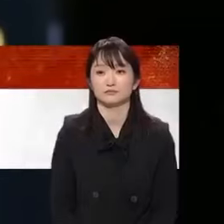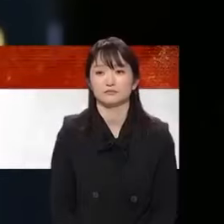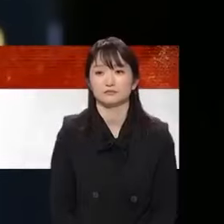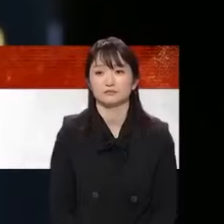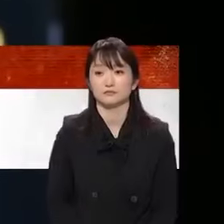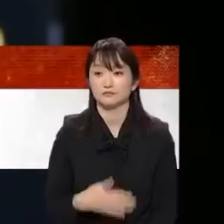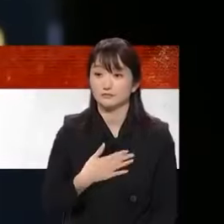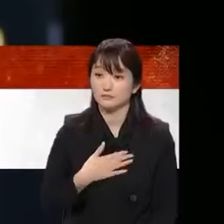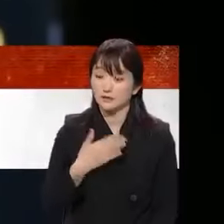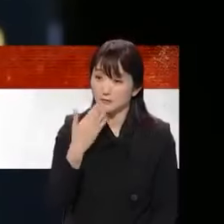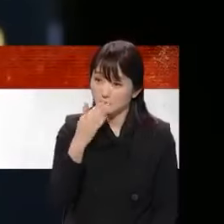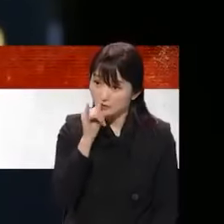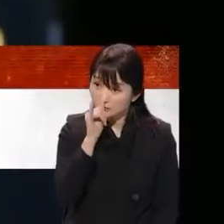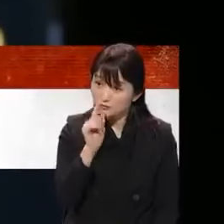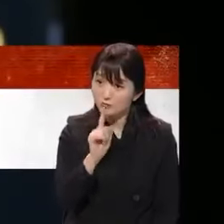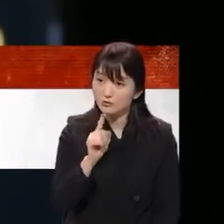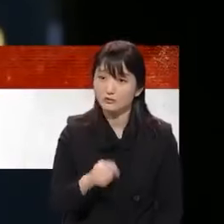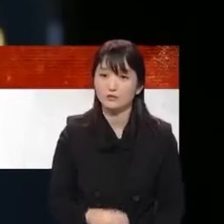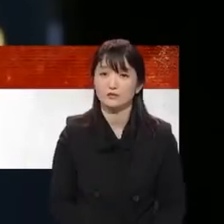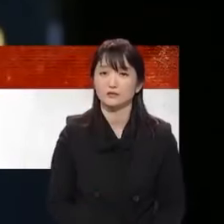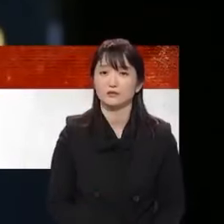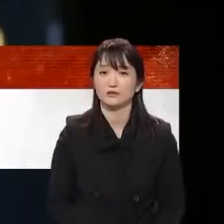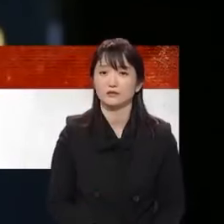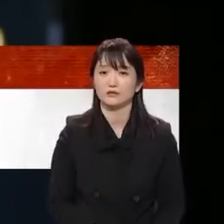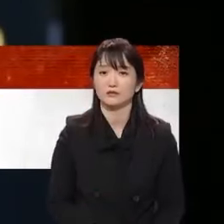제가 할 수 있는 건 다 했는데